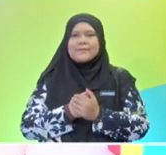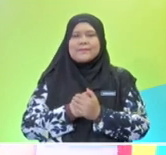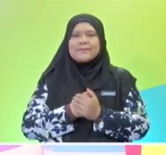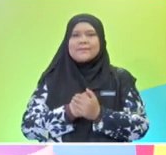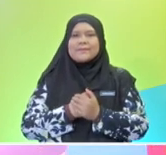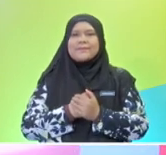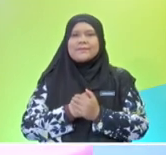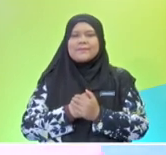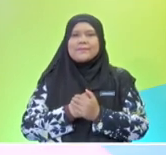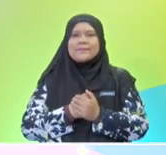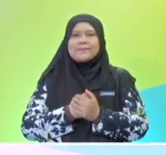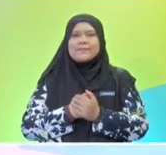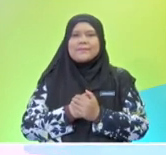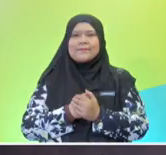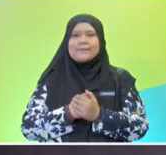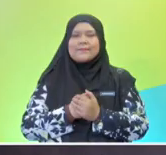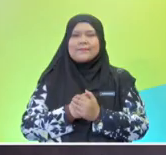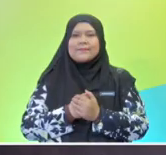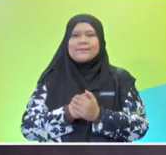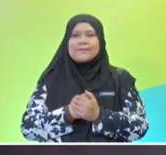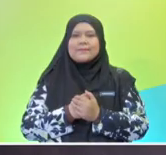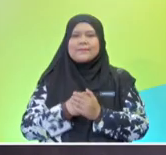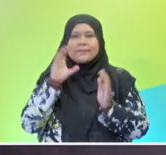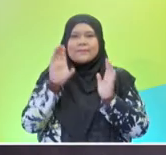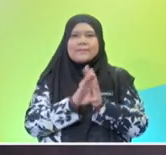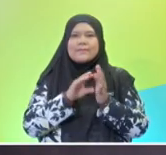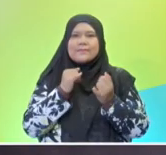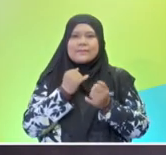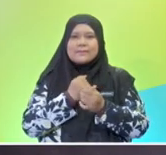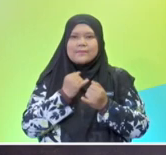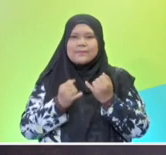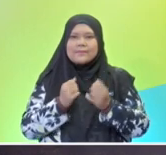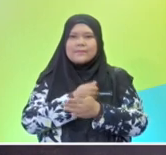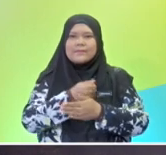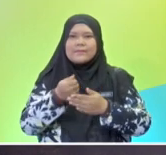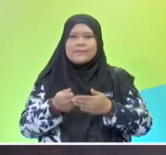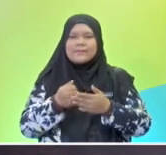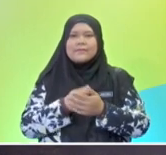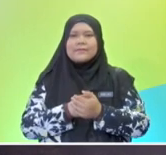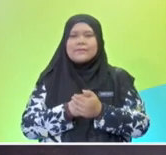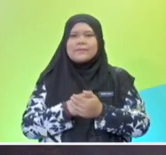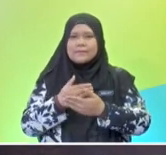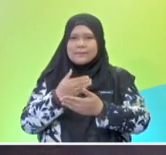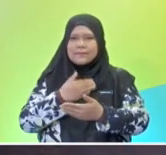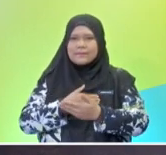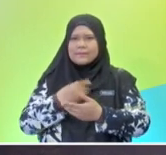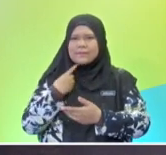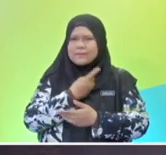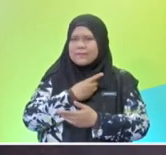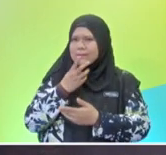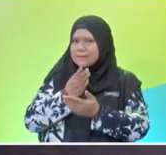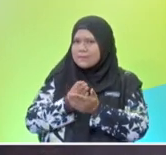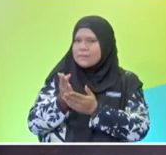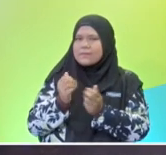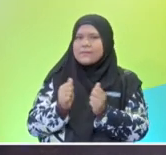ahli keluarga. Baik. Dan gambar terakhir. Okey, sebelum kita teruskan dengan